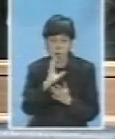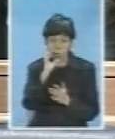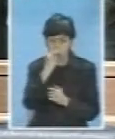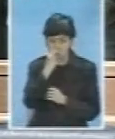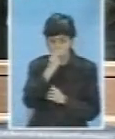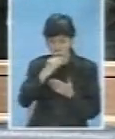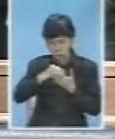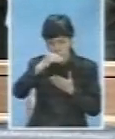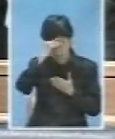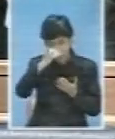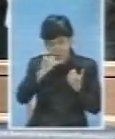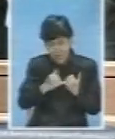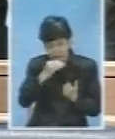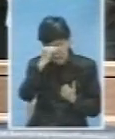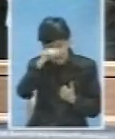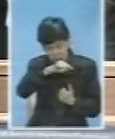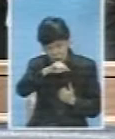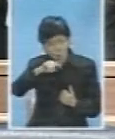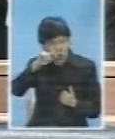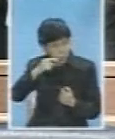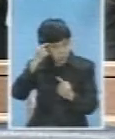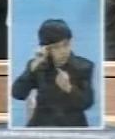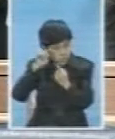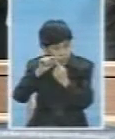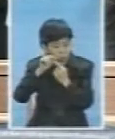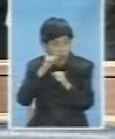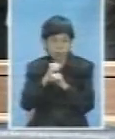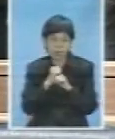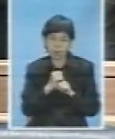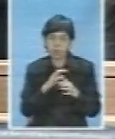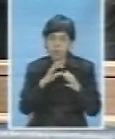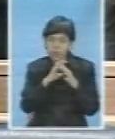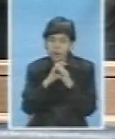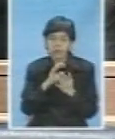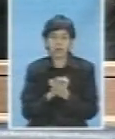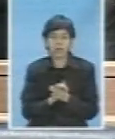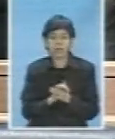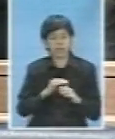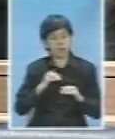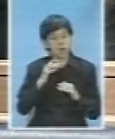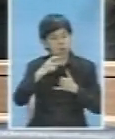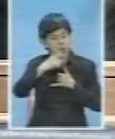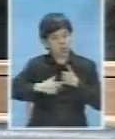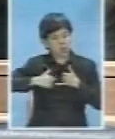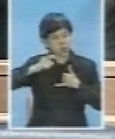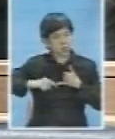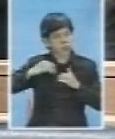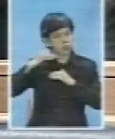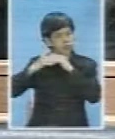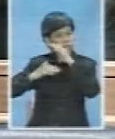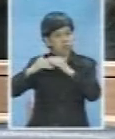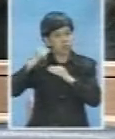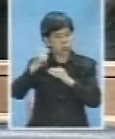ว่าการศึกษาในยุคปัจจุบันนั้นจะต้องมุ่งเน้นในการที่จะพัฒนาเข้าไปสู่ทุกบริบทของคนอย่างรอบด้